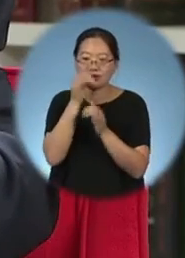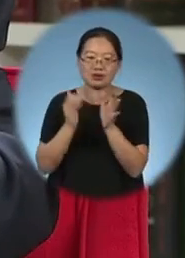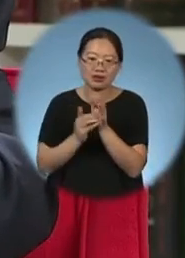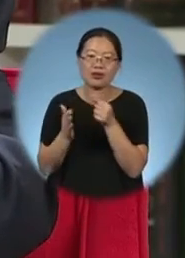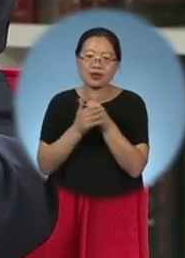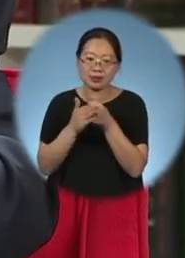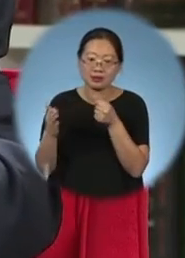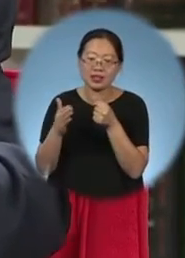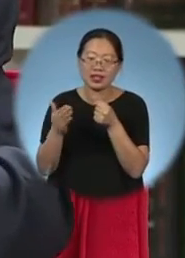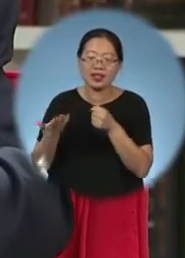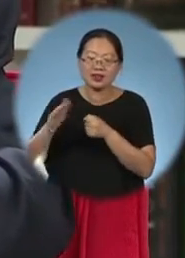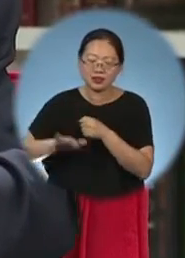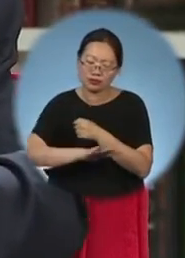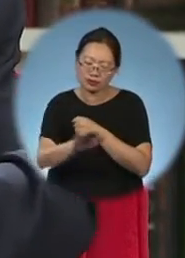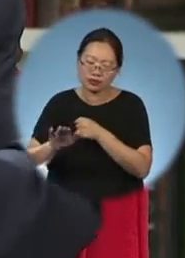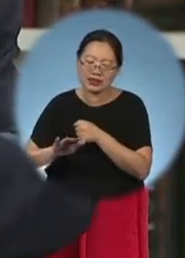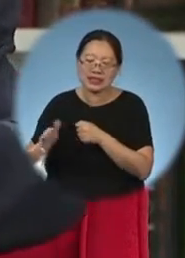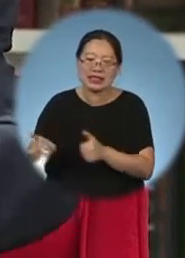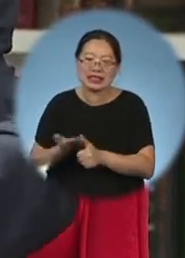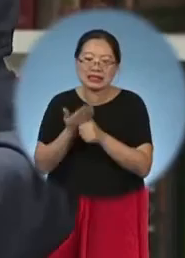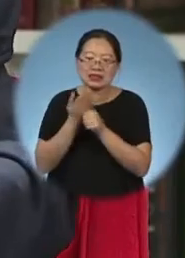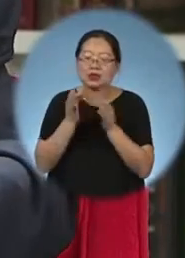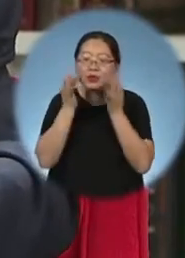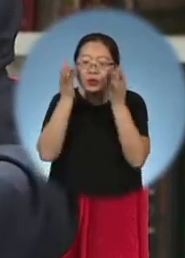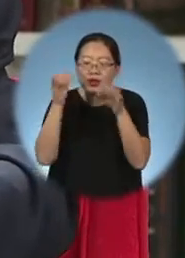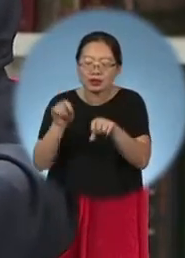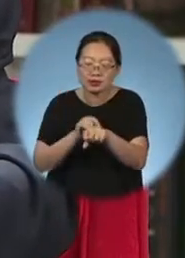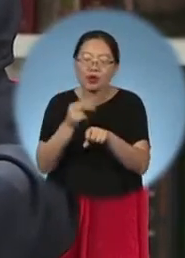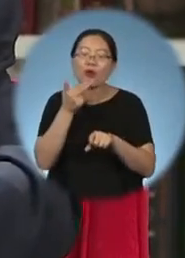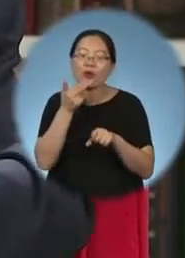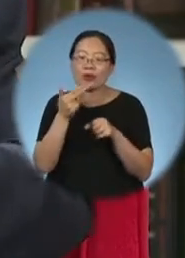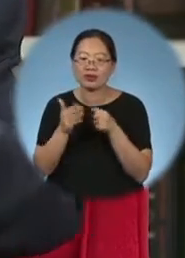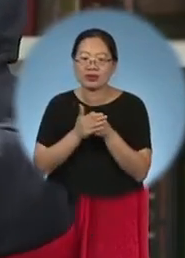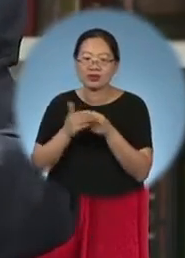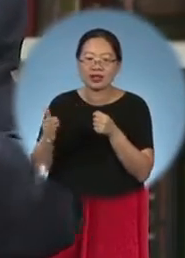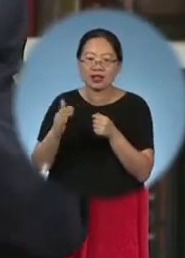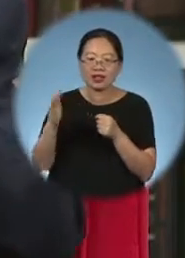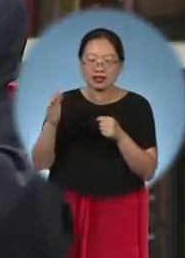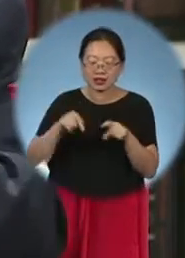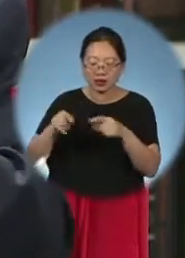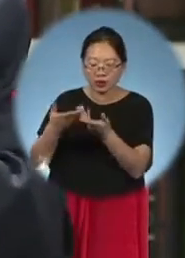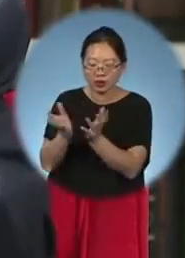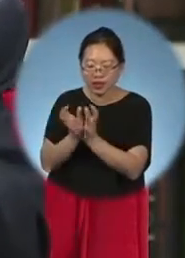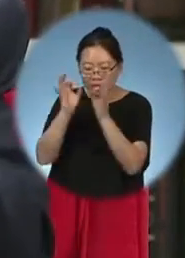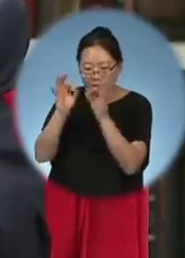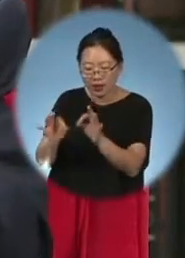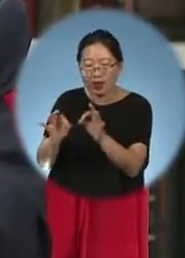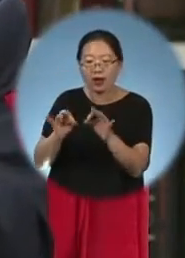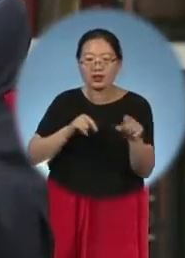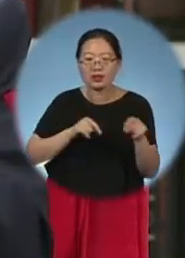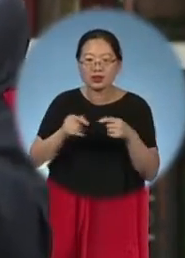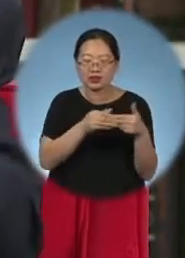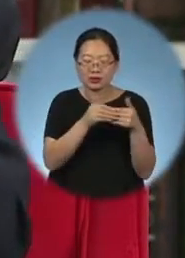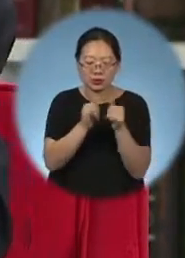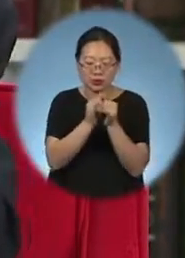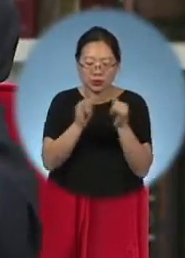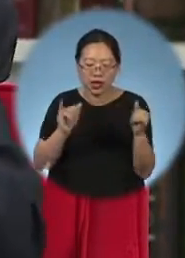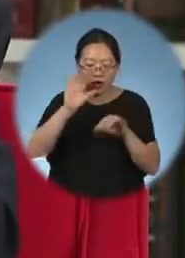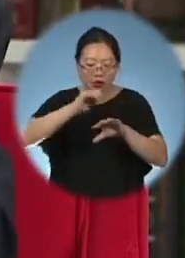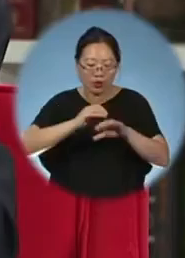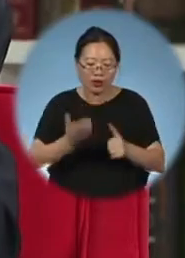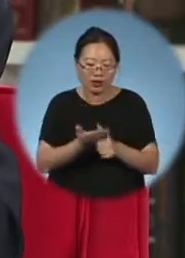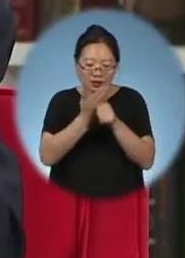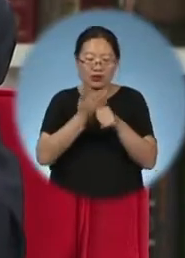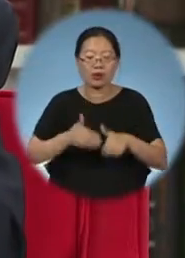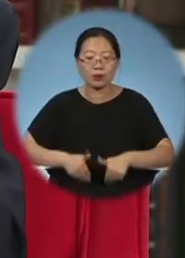이거죠. 맞아요. 그런데 예, 우리는 기르는 노력을 별로 안 했어요. 그러니까 정당에 있으면 정당에서 사실은 정치 지도자들을 훈련시키고